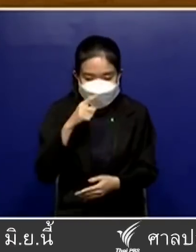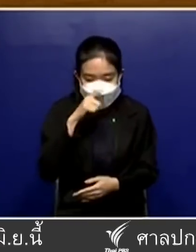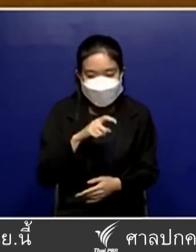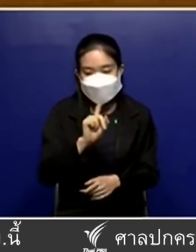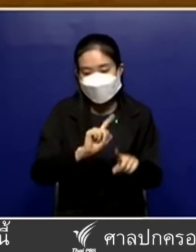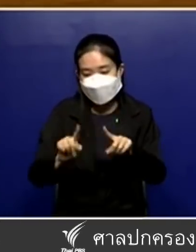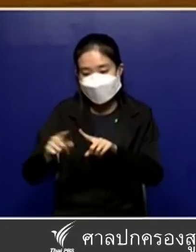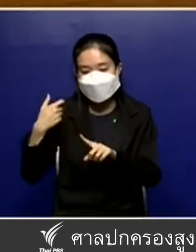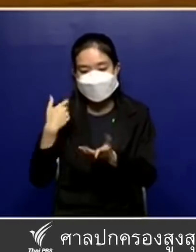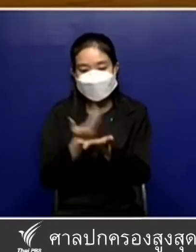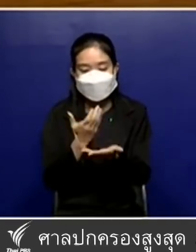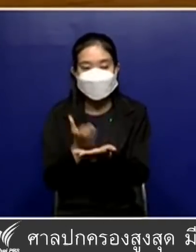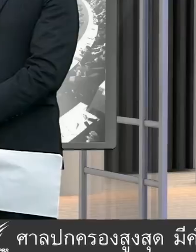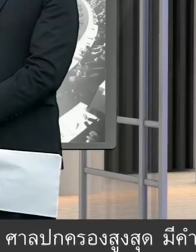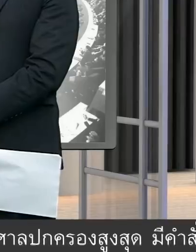141,741 ล้านบาทนะครับ